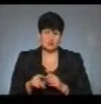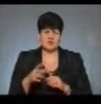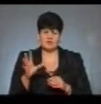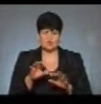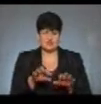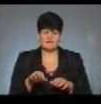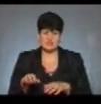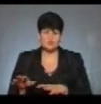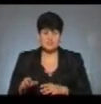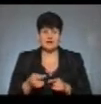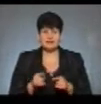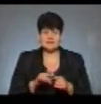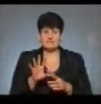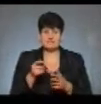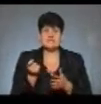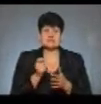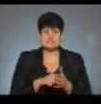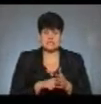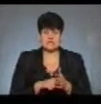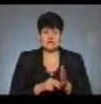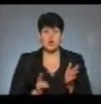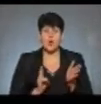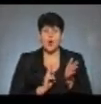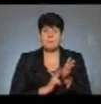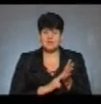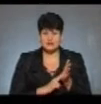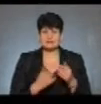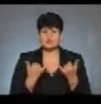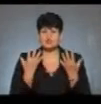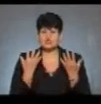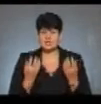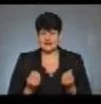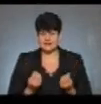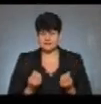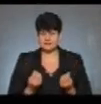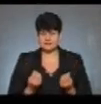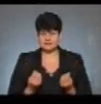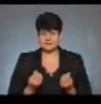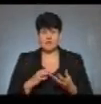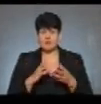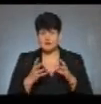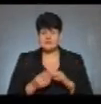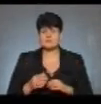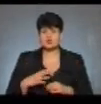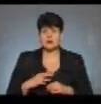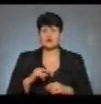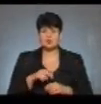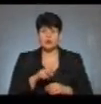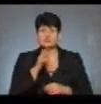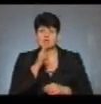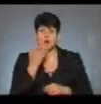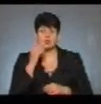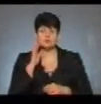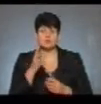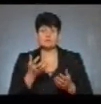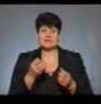вилучені, але все воно закрито, опечатано, і на сьогоднішній день, в принципі, чекають того часу, коли буде прийнятий